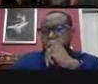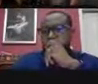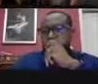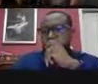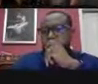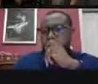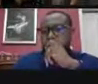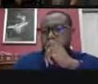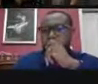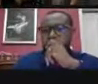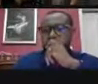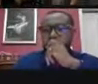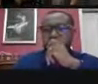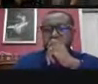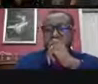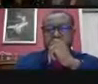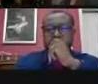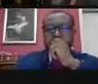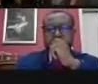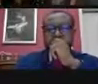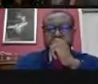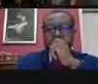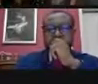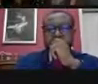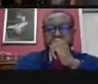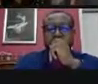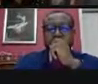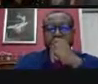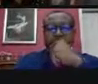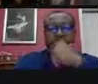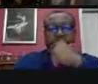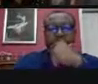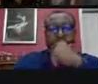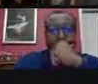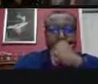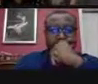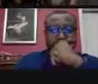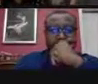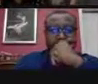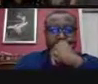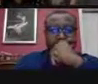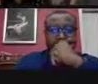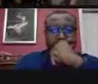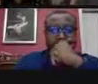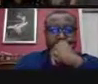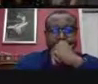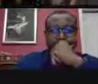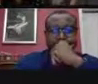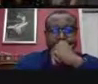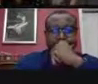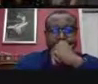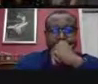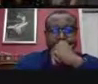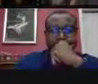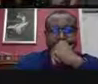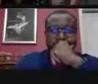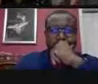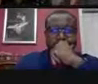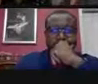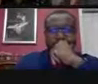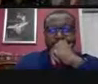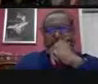gani. Tunaendelea mbele tuhakikisha kwamba tuna landana na shule za sumaku